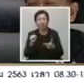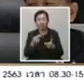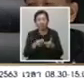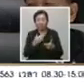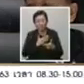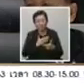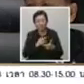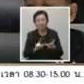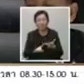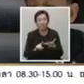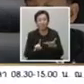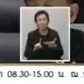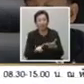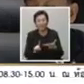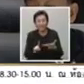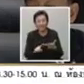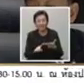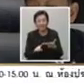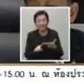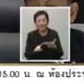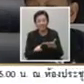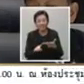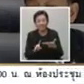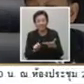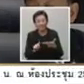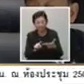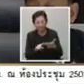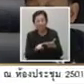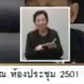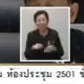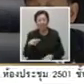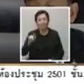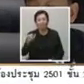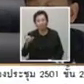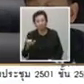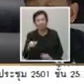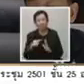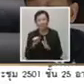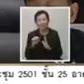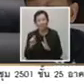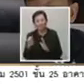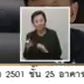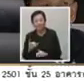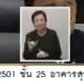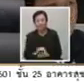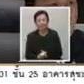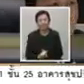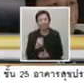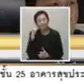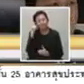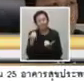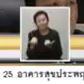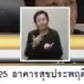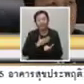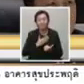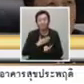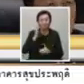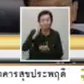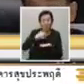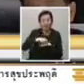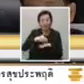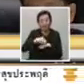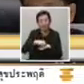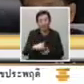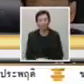ครับนะยังเหลือท่านปประยุทธ์กับเสรีพิสุทธิ์ยังไม่ได้ดองกันก็เลยวันนี้ขออนุญาตอภิปรายท่านนิดห